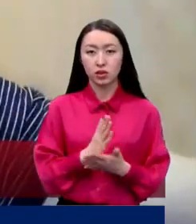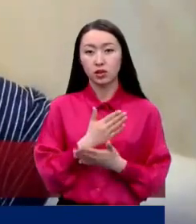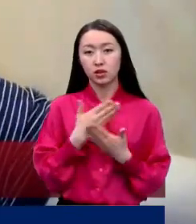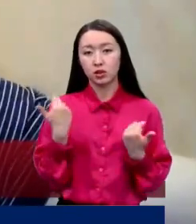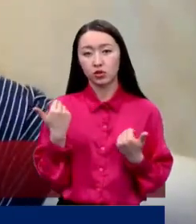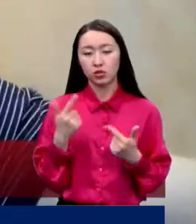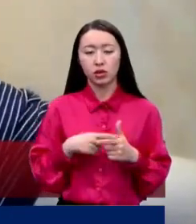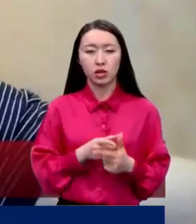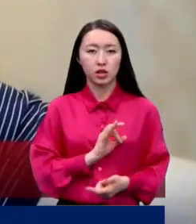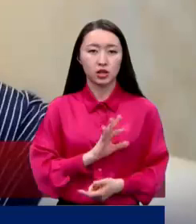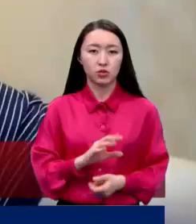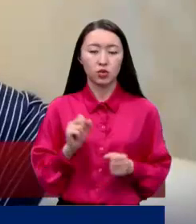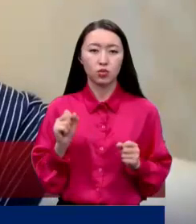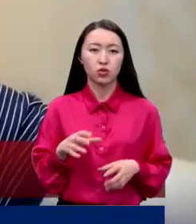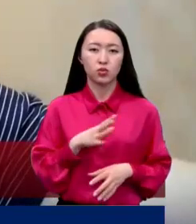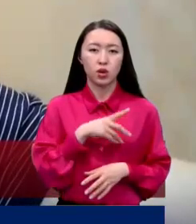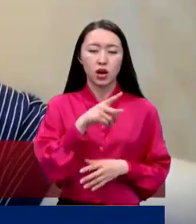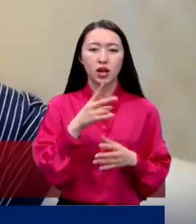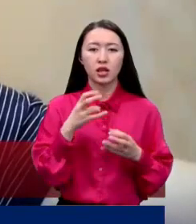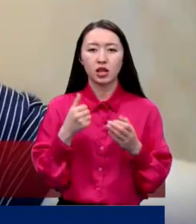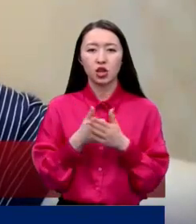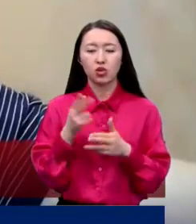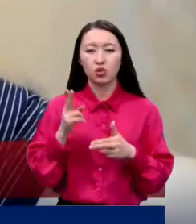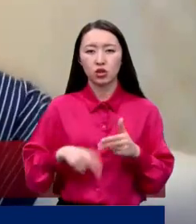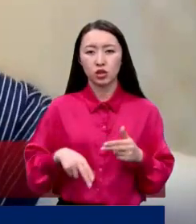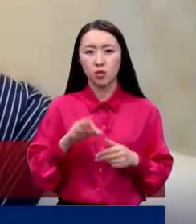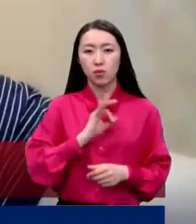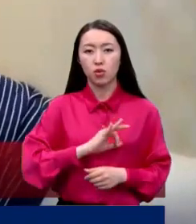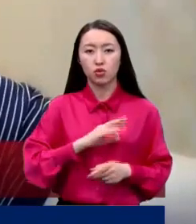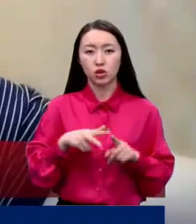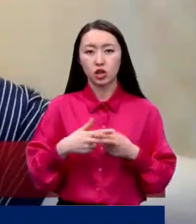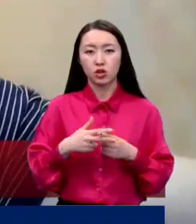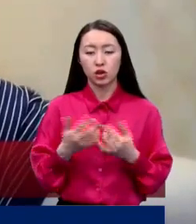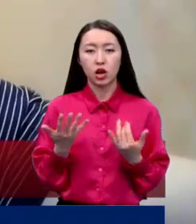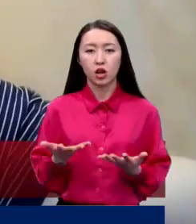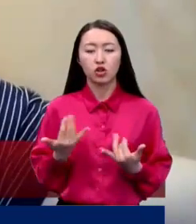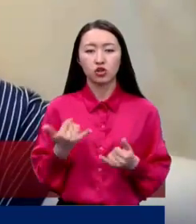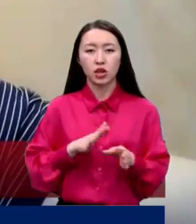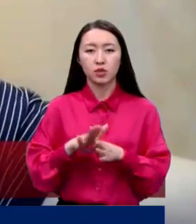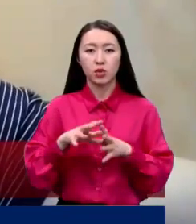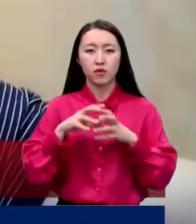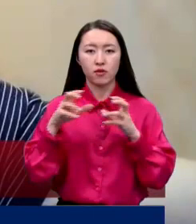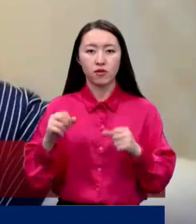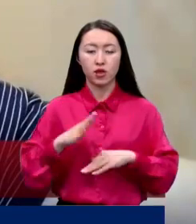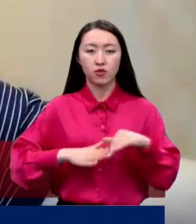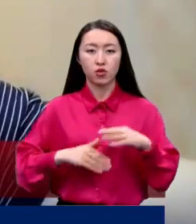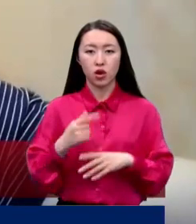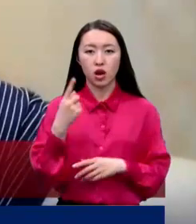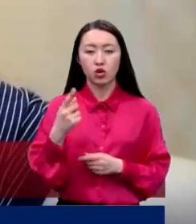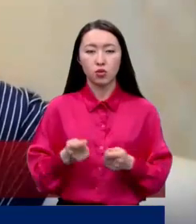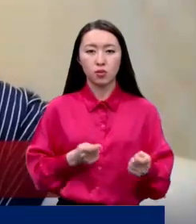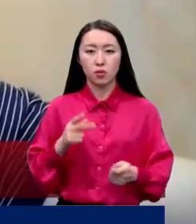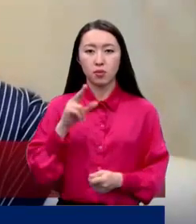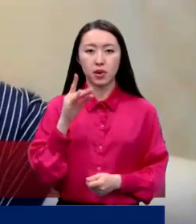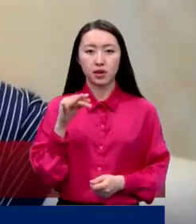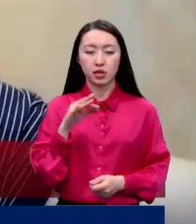не пользуется. Мне кажется, что все-таки они не до конца пользуются этими инструментами. Конечно, сейчас исполнительная власть, правительство в руках одной правящей партии, но